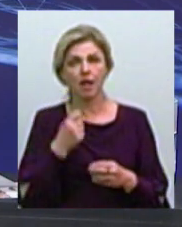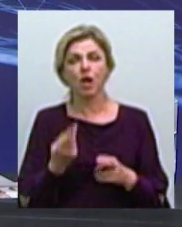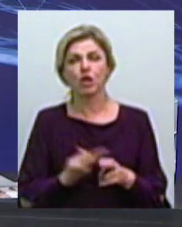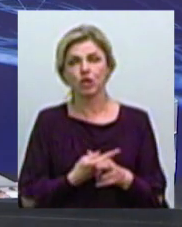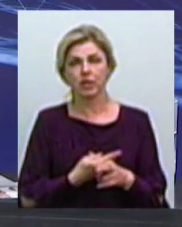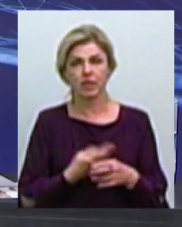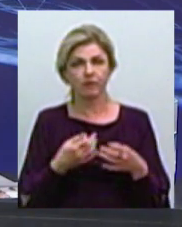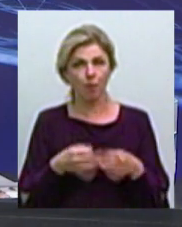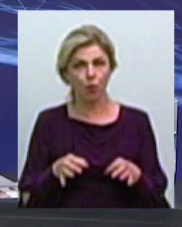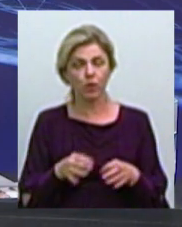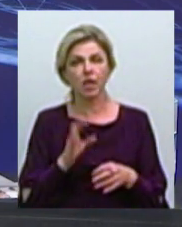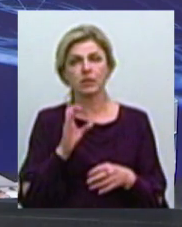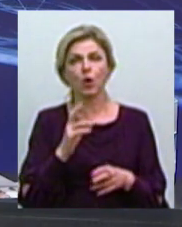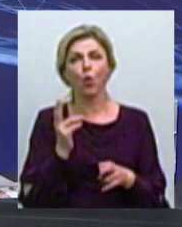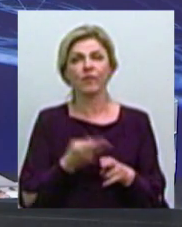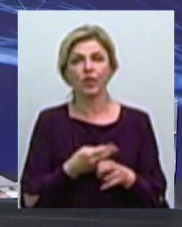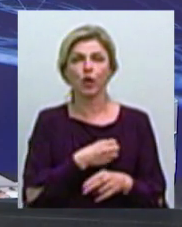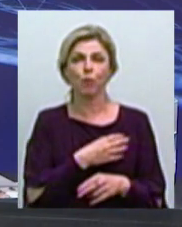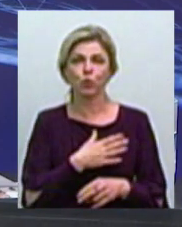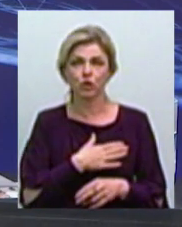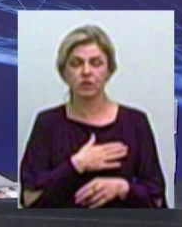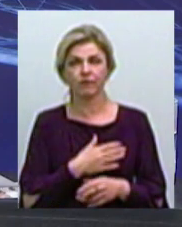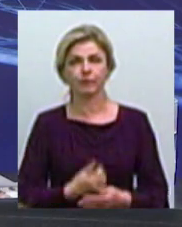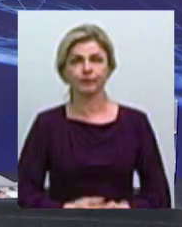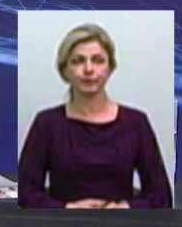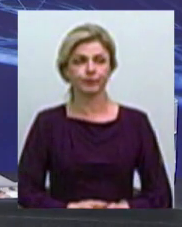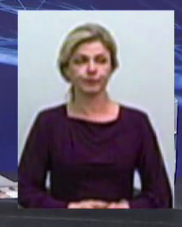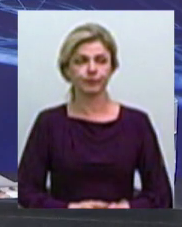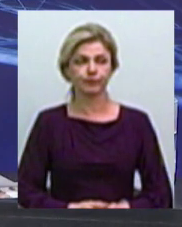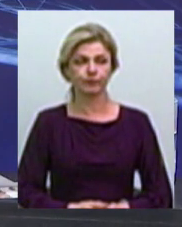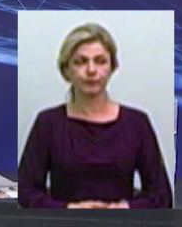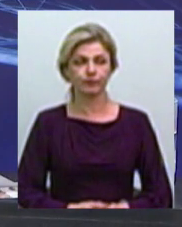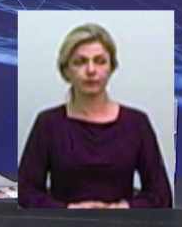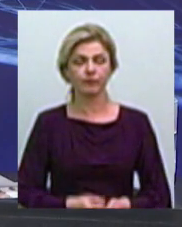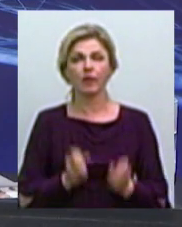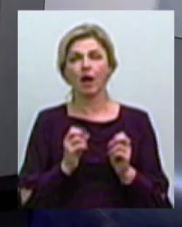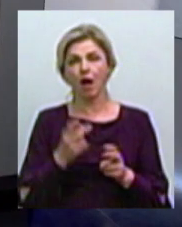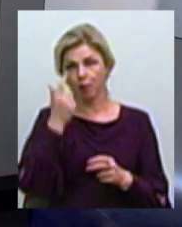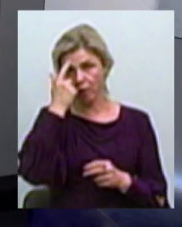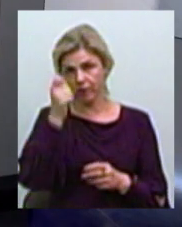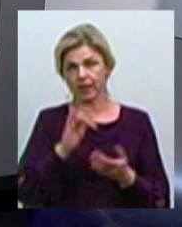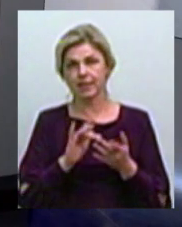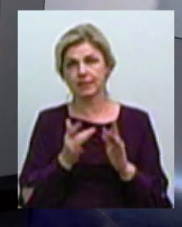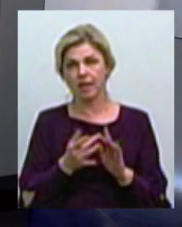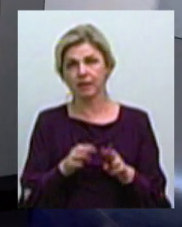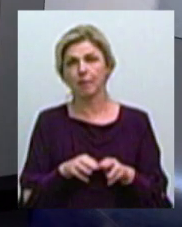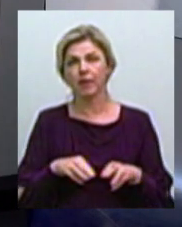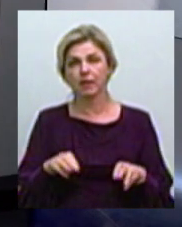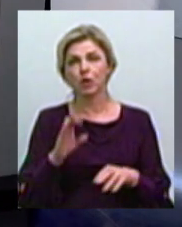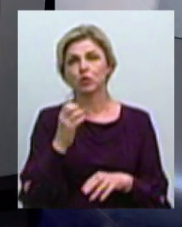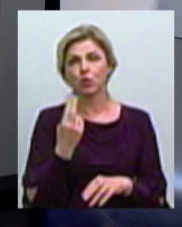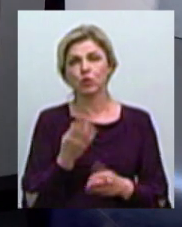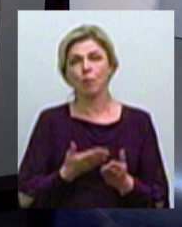лишения свободы с конфискацией имущества или без таковой. Як повідомляє сайт Міністерства соціальної політики